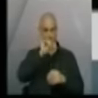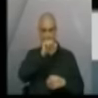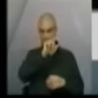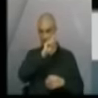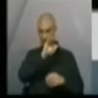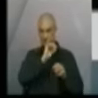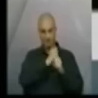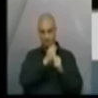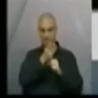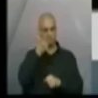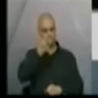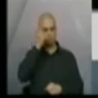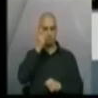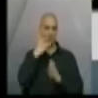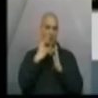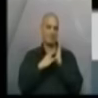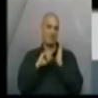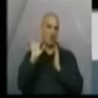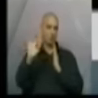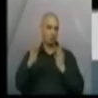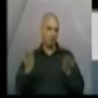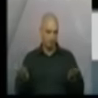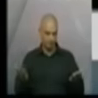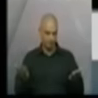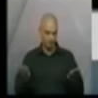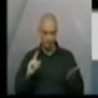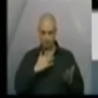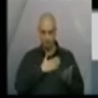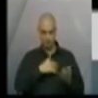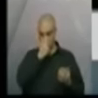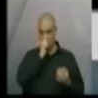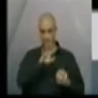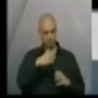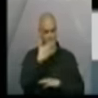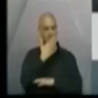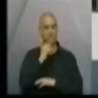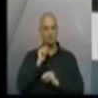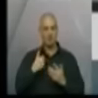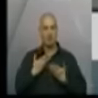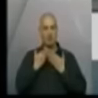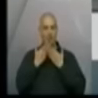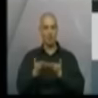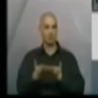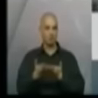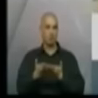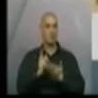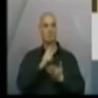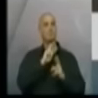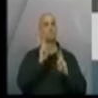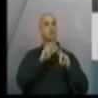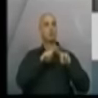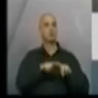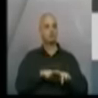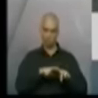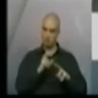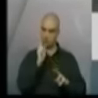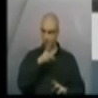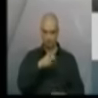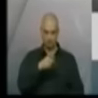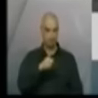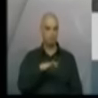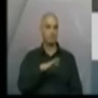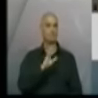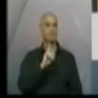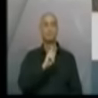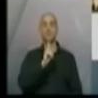מייצג יראו לו בראש לפי החוק שלהם אוקיי מי שמעוניין להגר מדינת ישראל צריכה לסייע לו ב בוא נדבר על מי שנשאר בסדר בוחר או לא